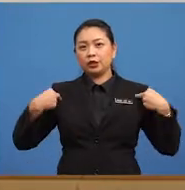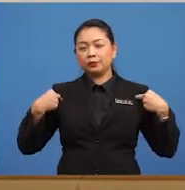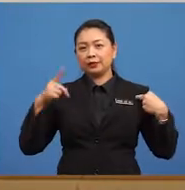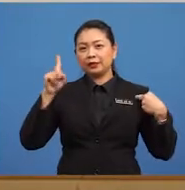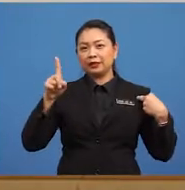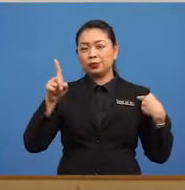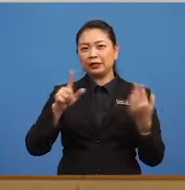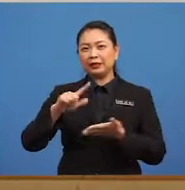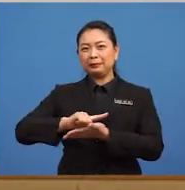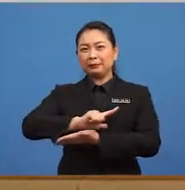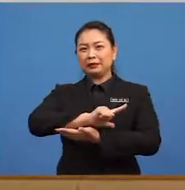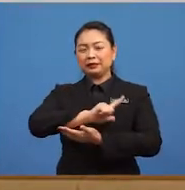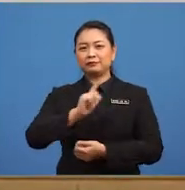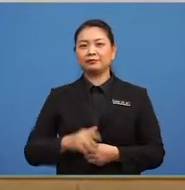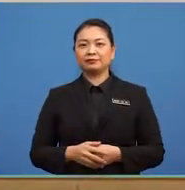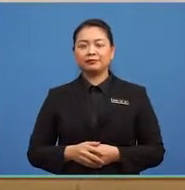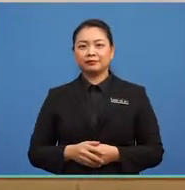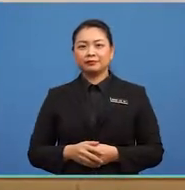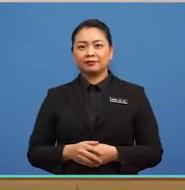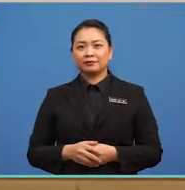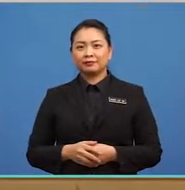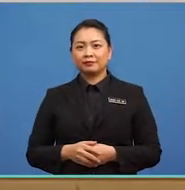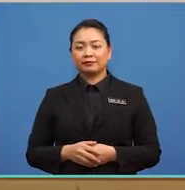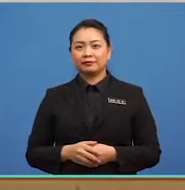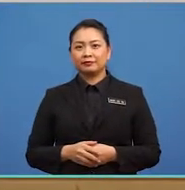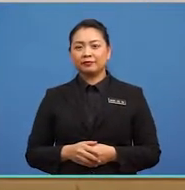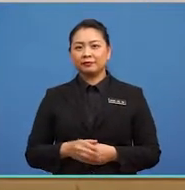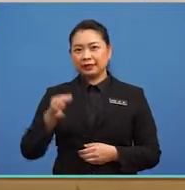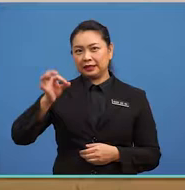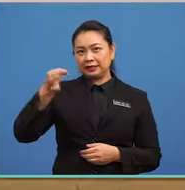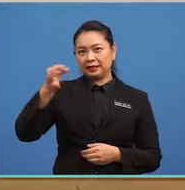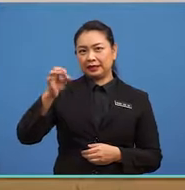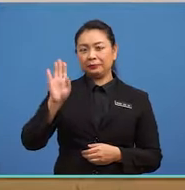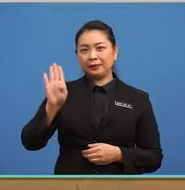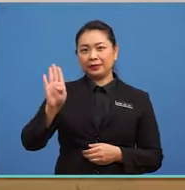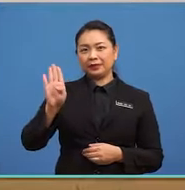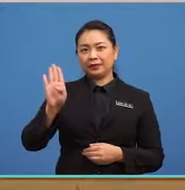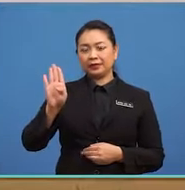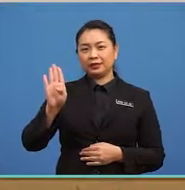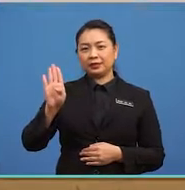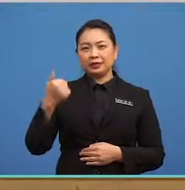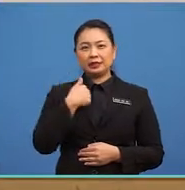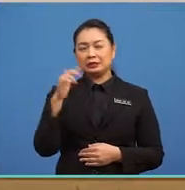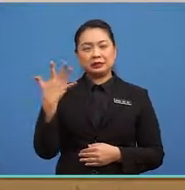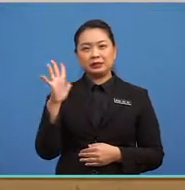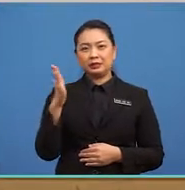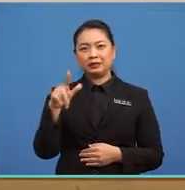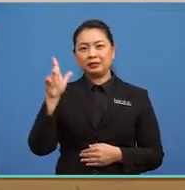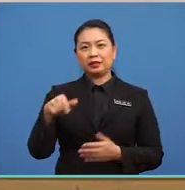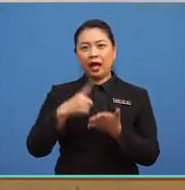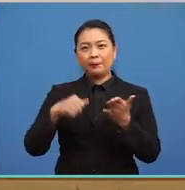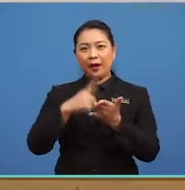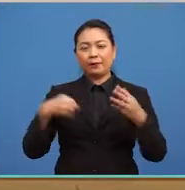Kita mengandaikan bahawa organisma hidup akan menggunakan oksigen dan membebaskan karbon